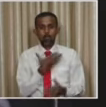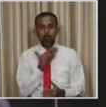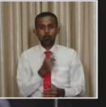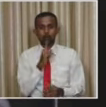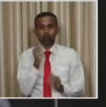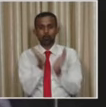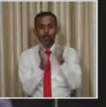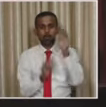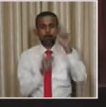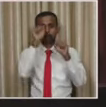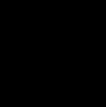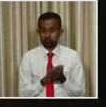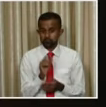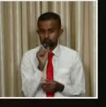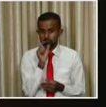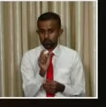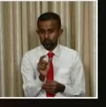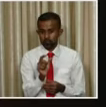කිතුල් ගහට නැග.